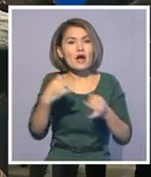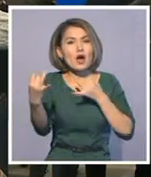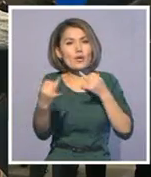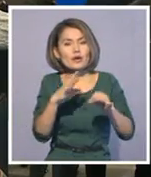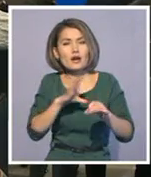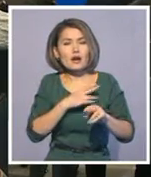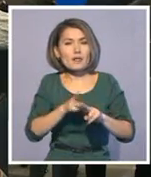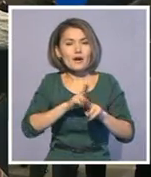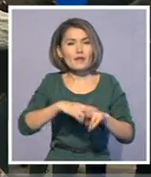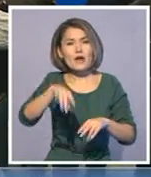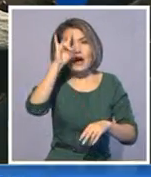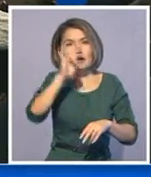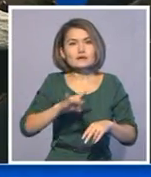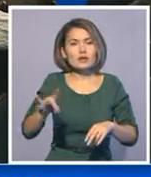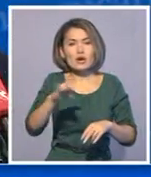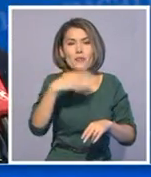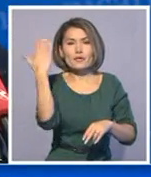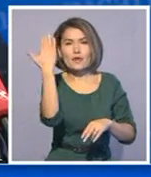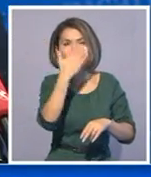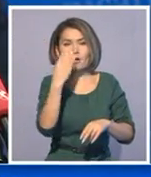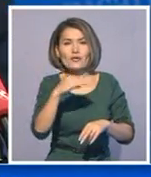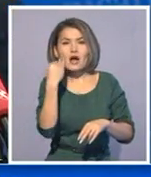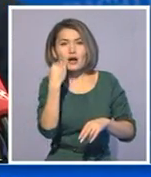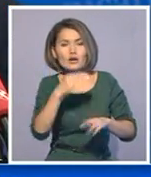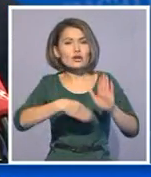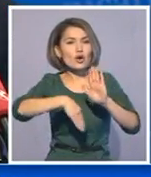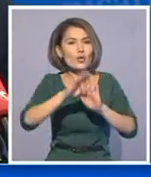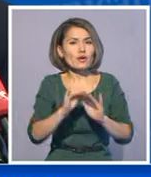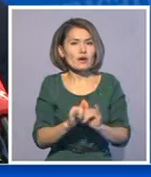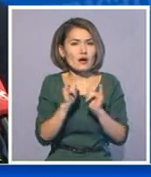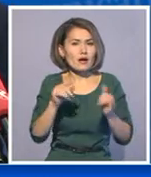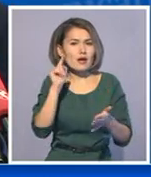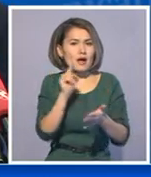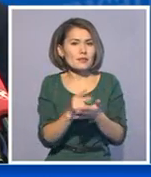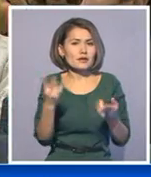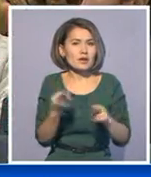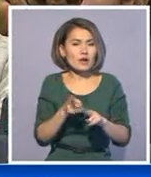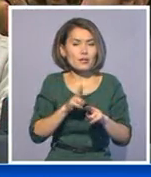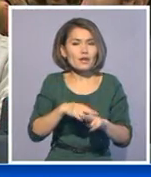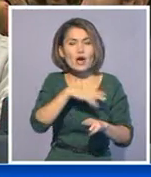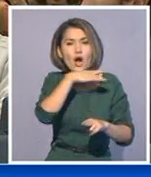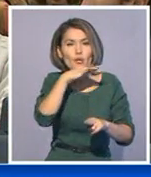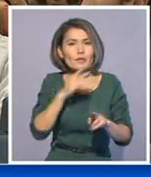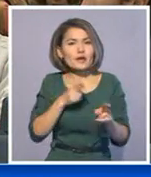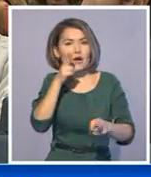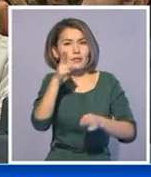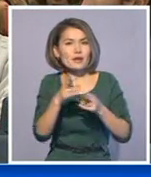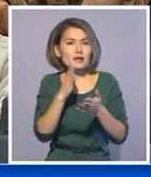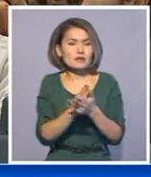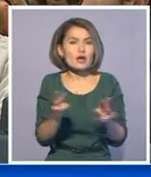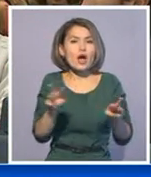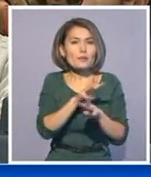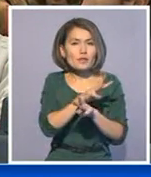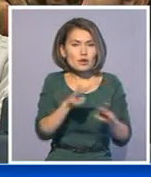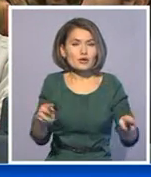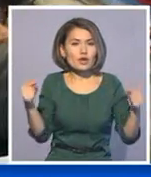бағдарламалары сапасыз және көрермені жоқ деген пікірлер жиі айтылып тұрады. Бірақ әр кезде айтылып қалатын осындай әңгімелерге қатысты министр бүгін